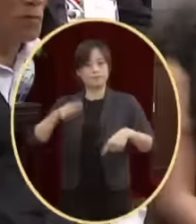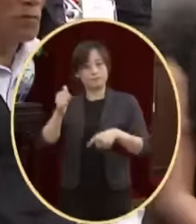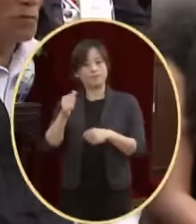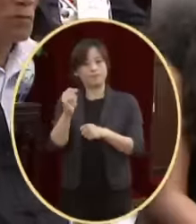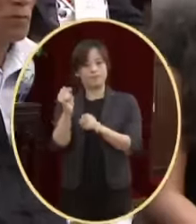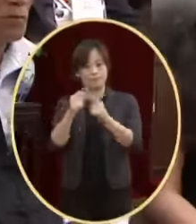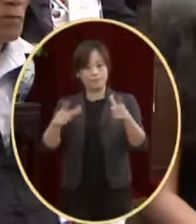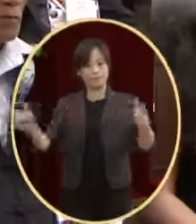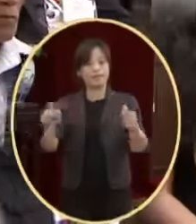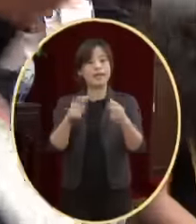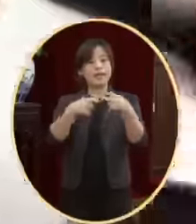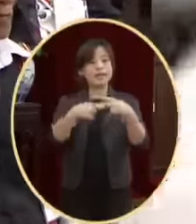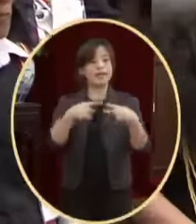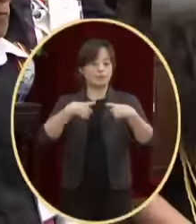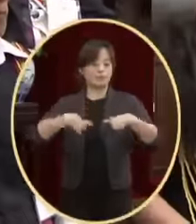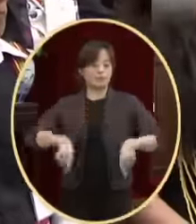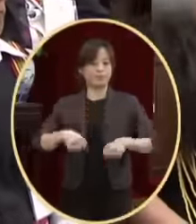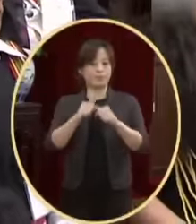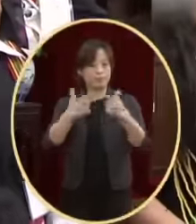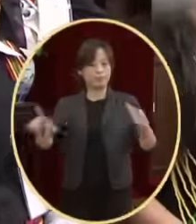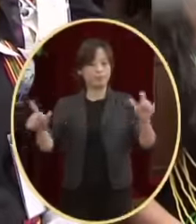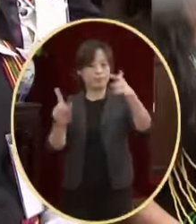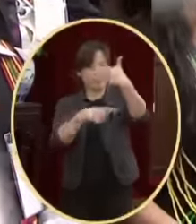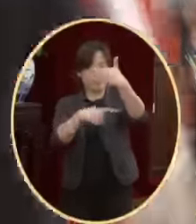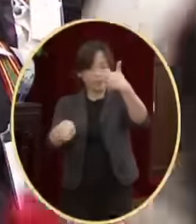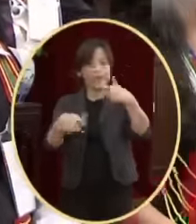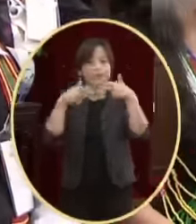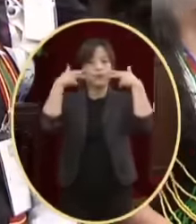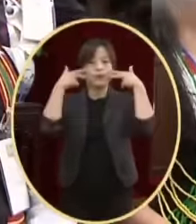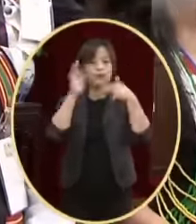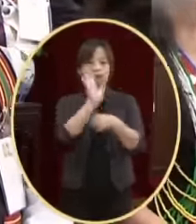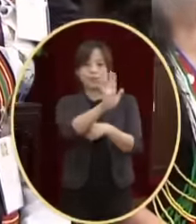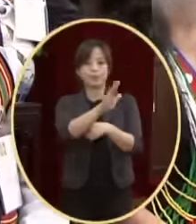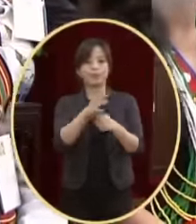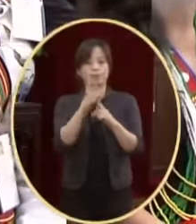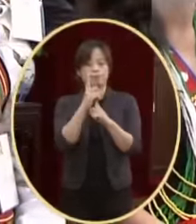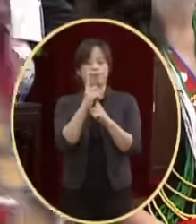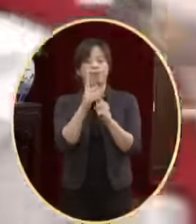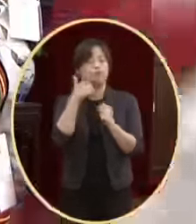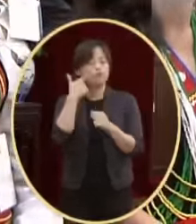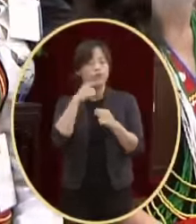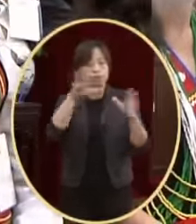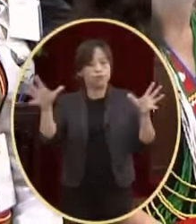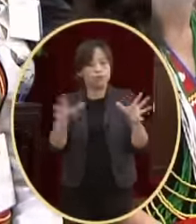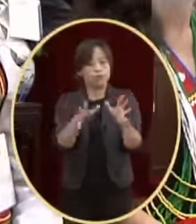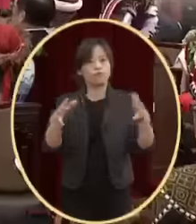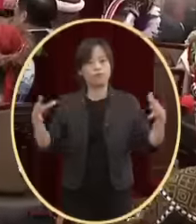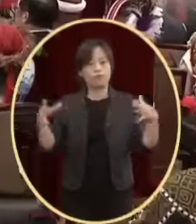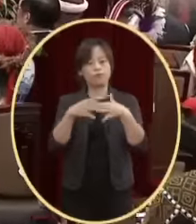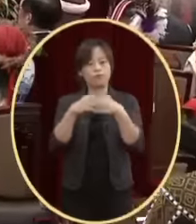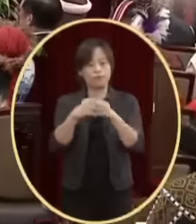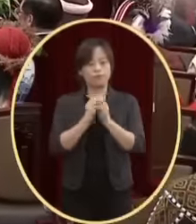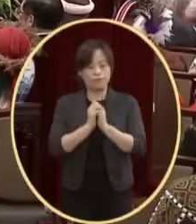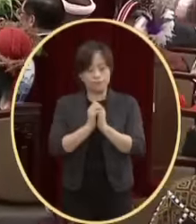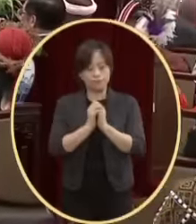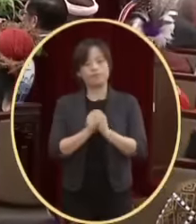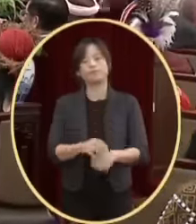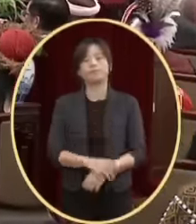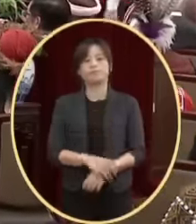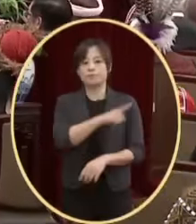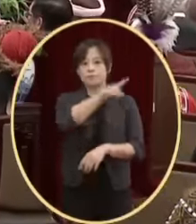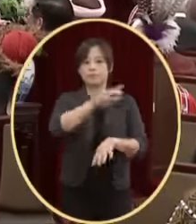以及李明福牧师等六位原住民的神职人员，带领我们共同祷告。他